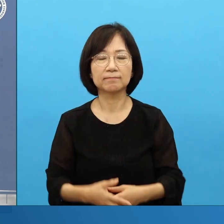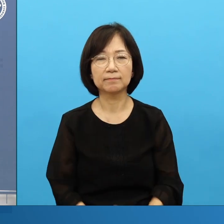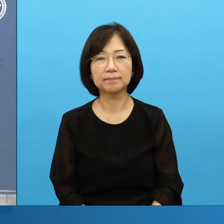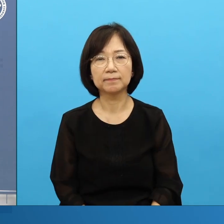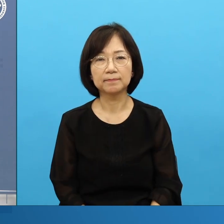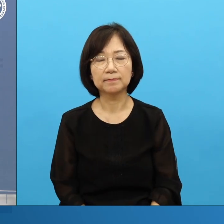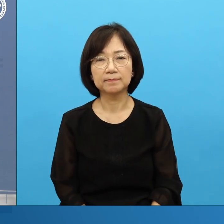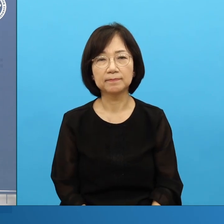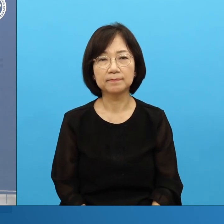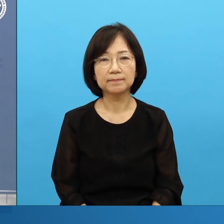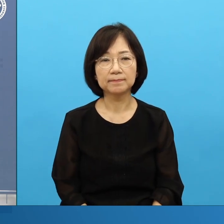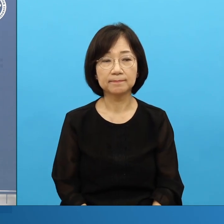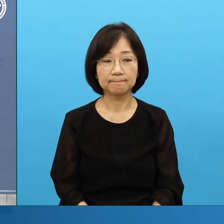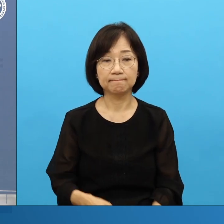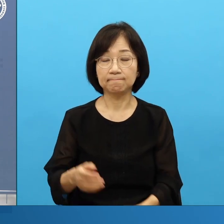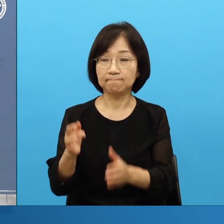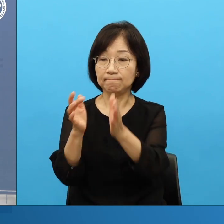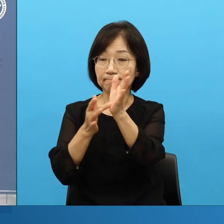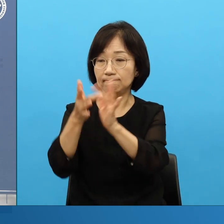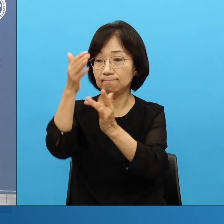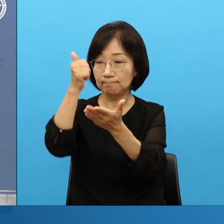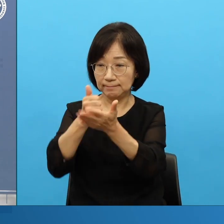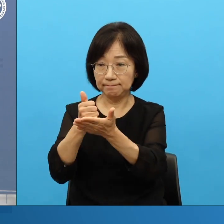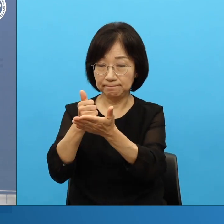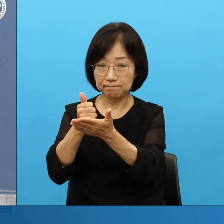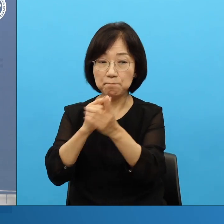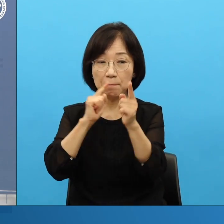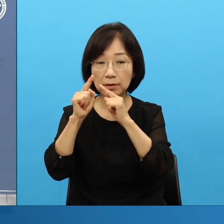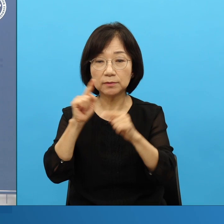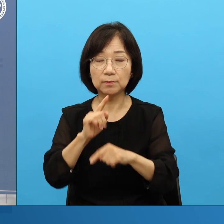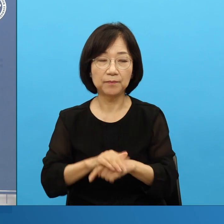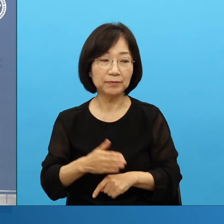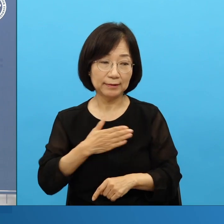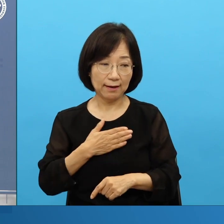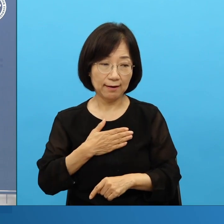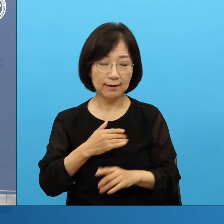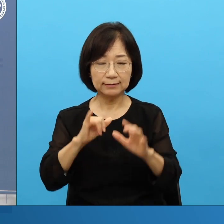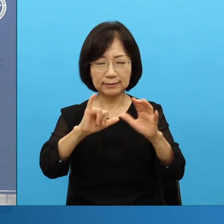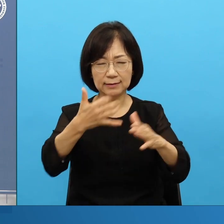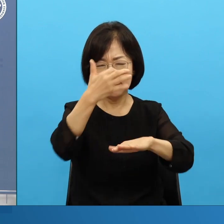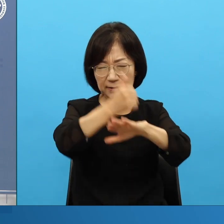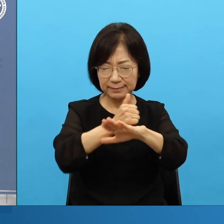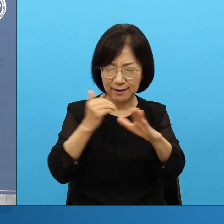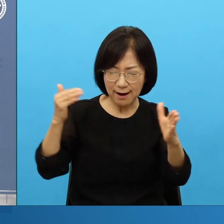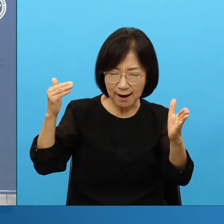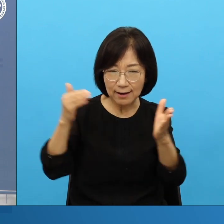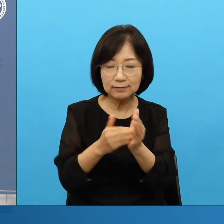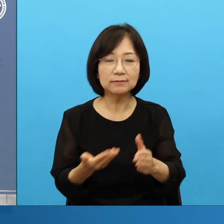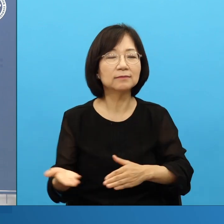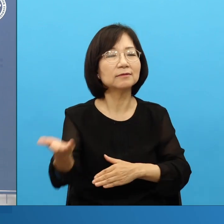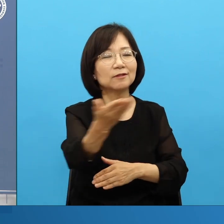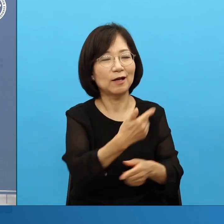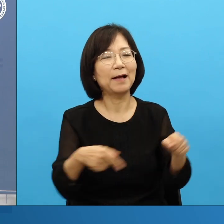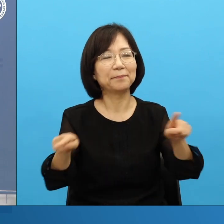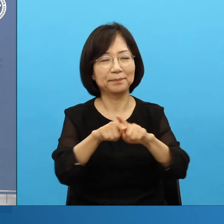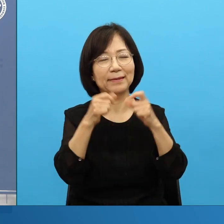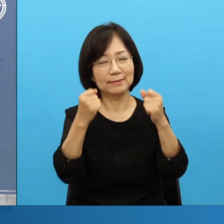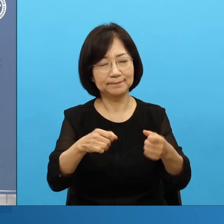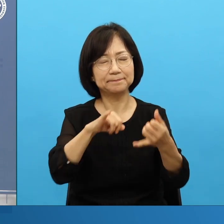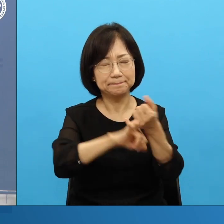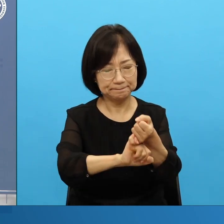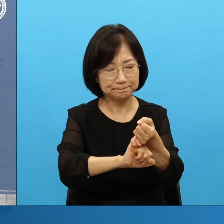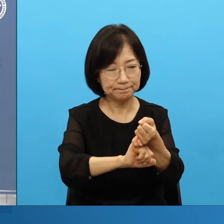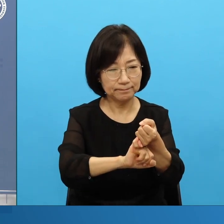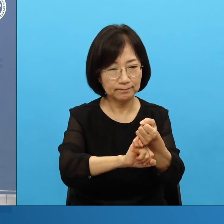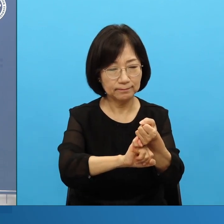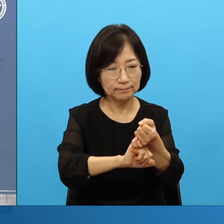know and waging up wars. 내가 세상 끝날까지 너와 함께 있을. Until the very end of the age, I will be with you. 이걸 브리스가 알은 거예요. This